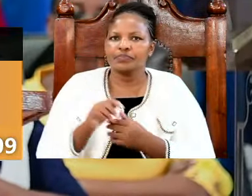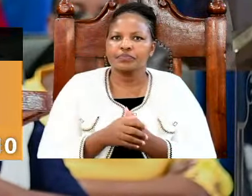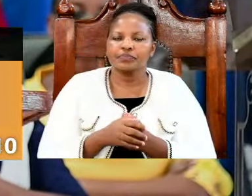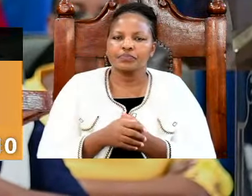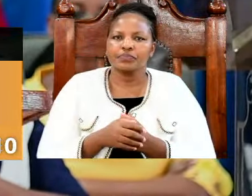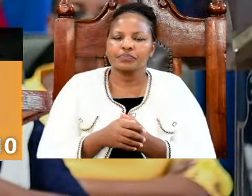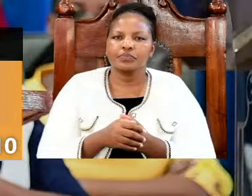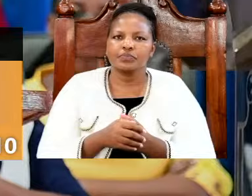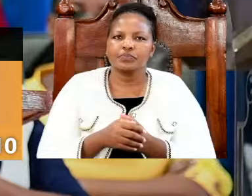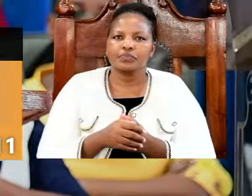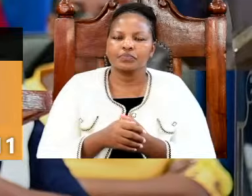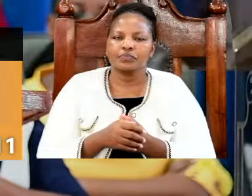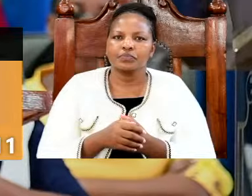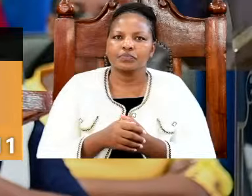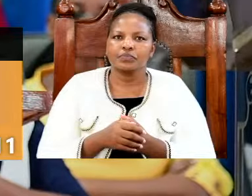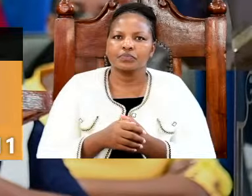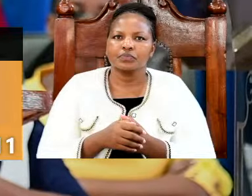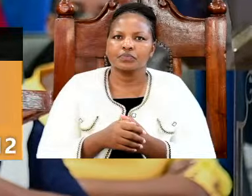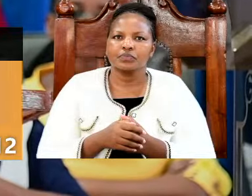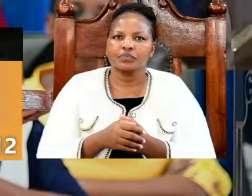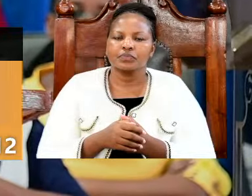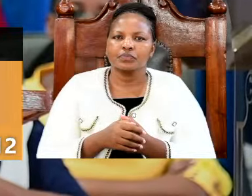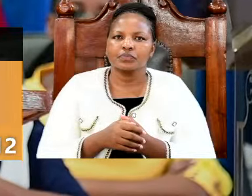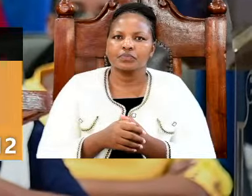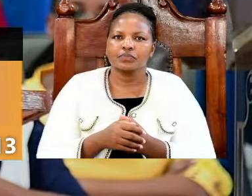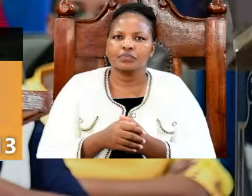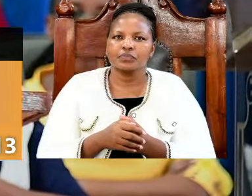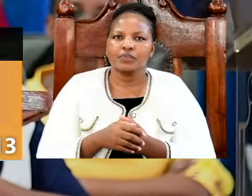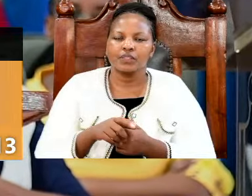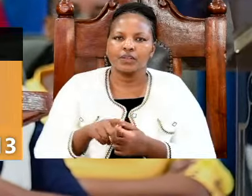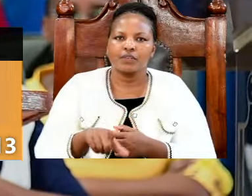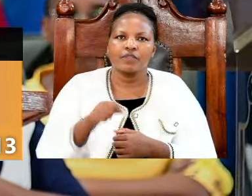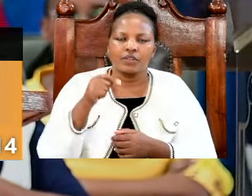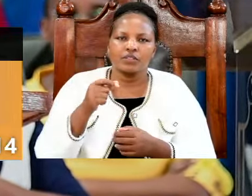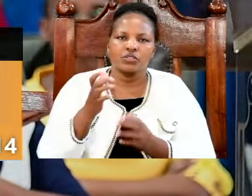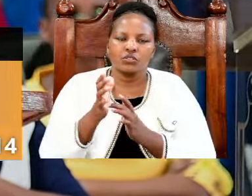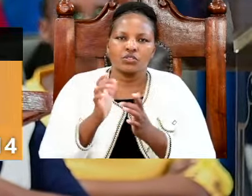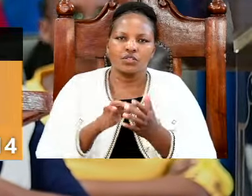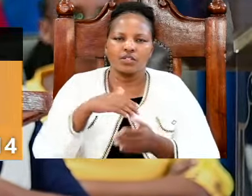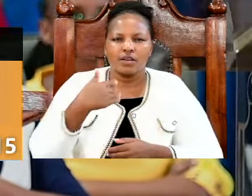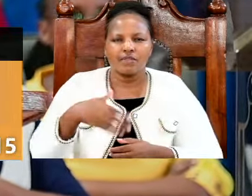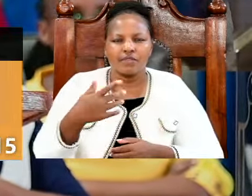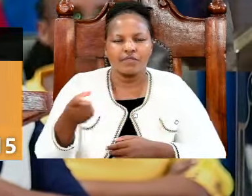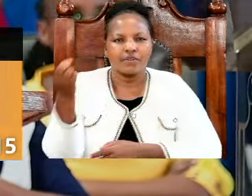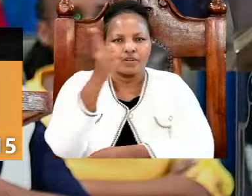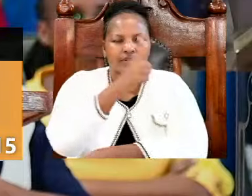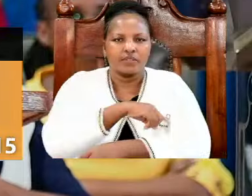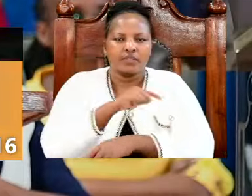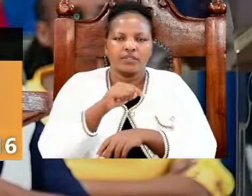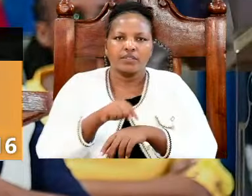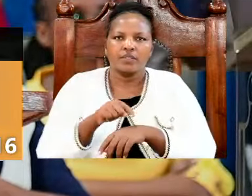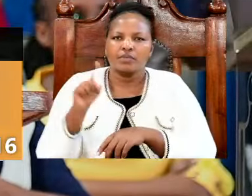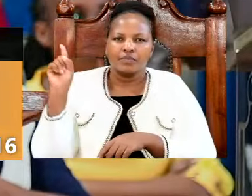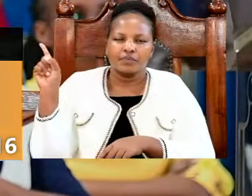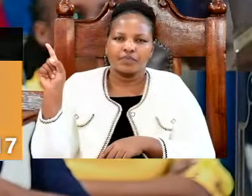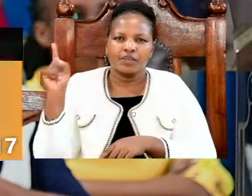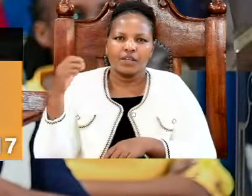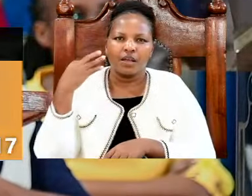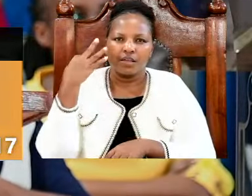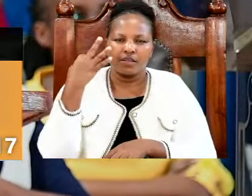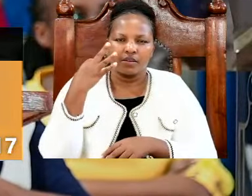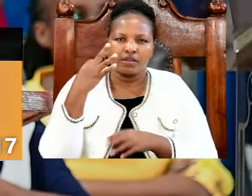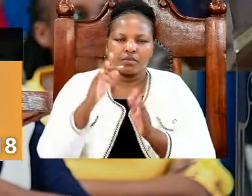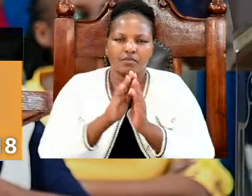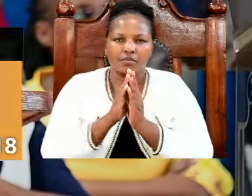Kuna kitabu ingine inaitwa Finding Jesus in Everyday Moments, ndio hiyo. Na hiyo package inaenda